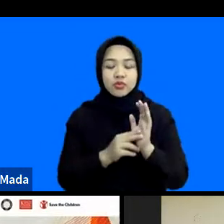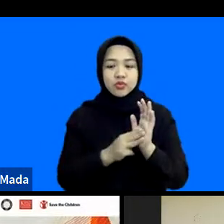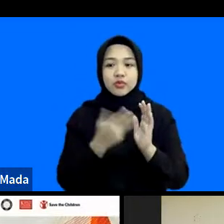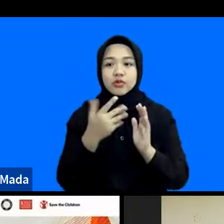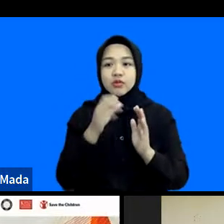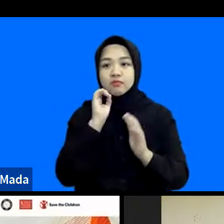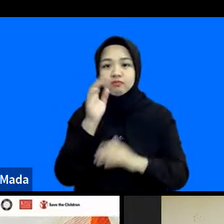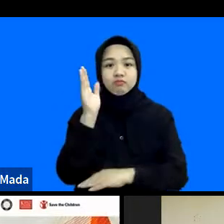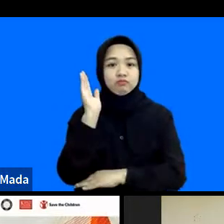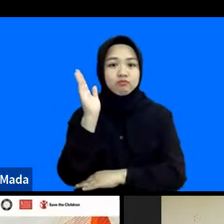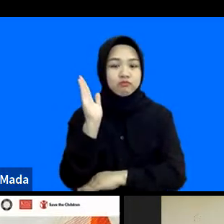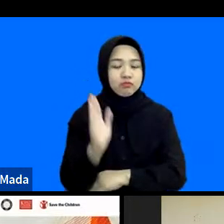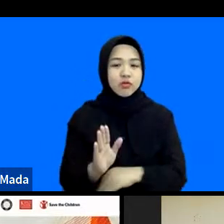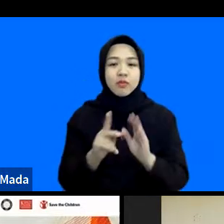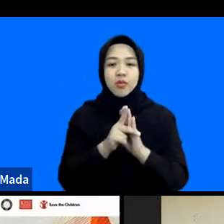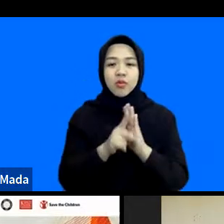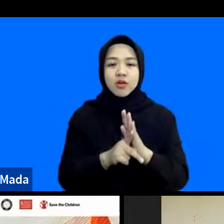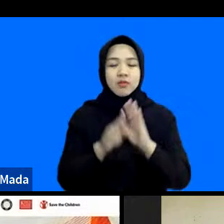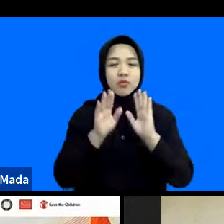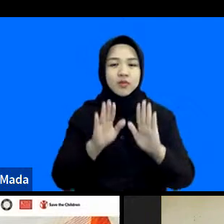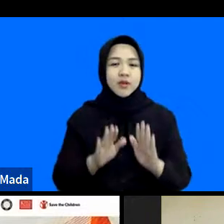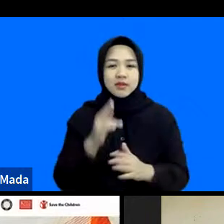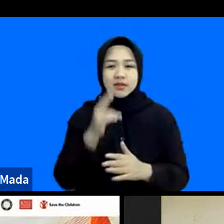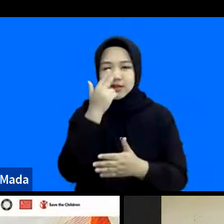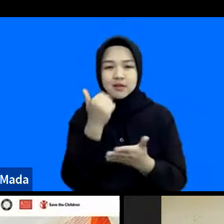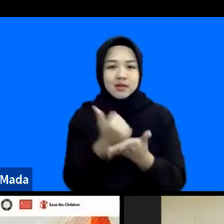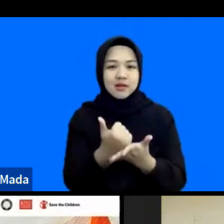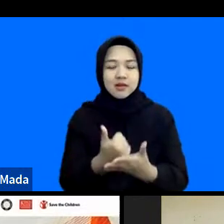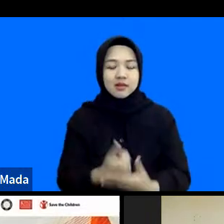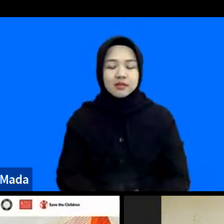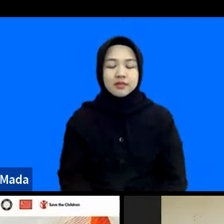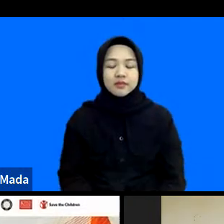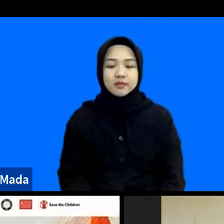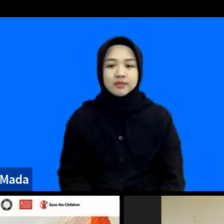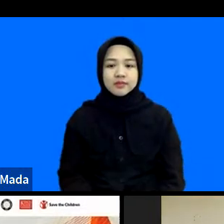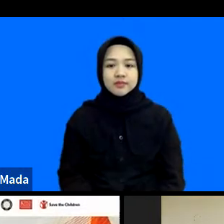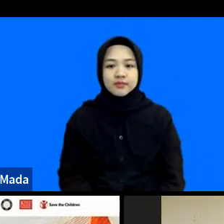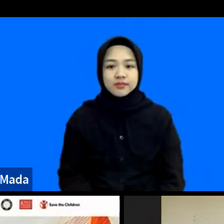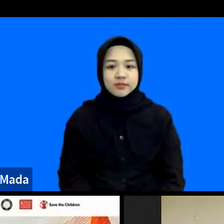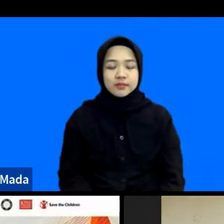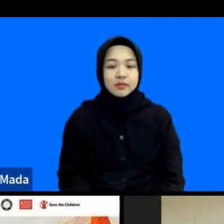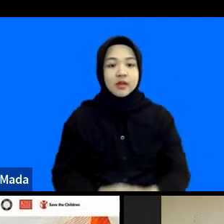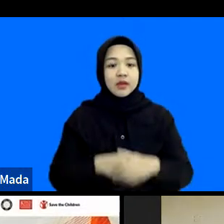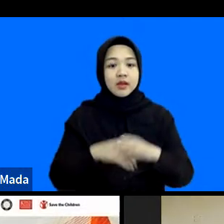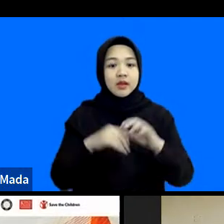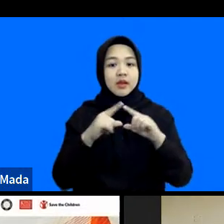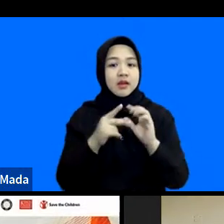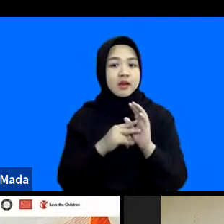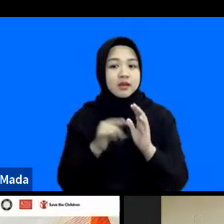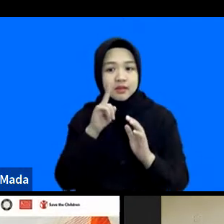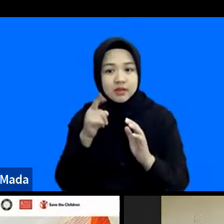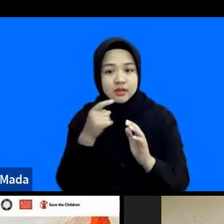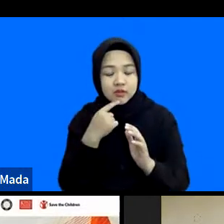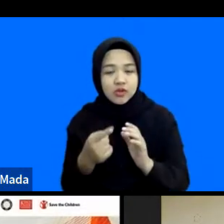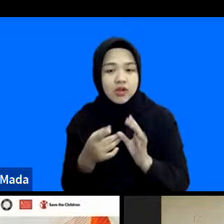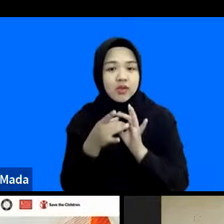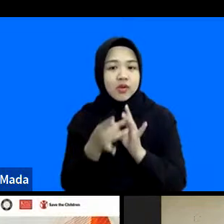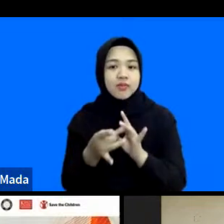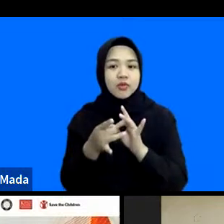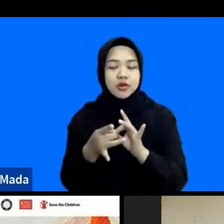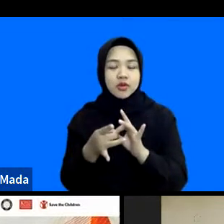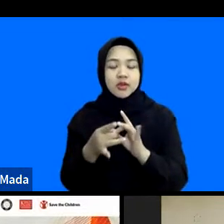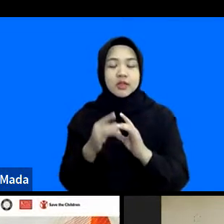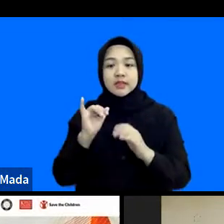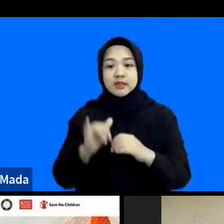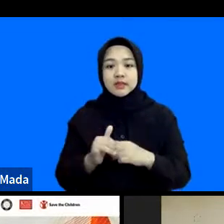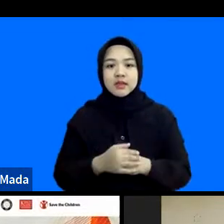yang luar biasa. Keren ya, Bapak. Oke, tadi ini Kak Adi bertanya tentang kolaborasi ya. Nah, ini